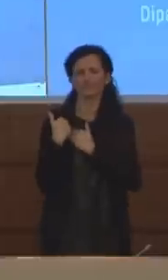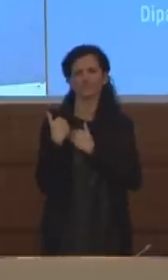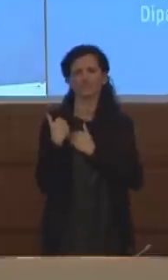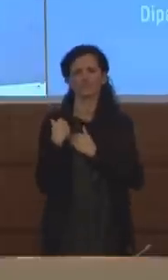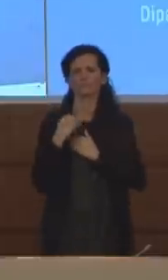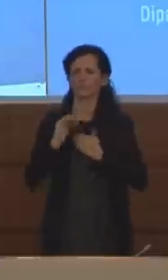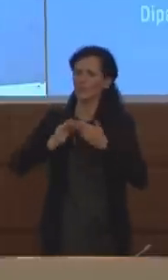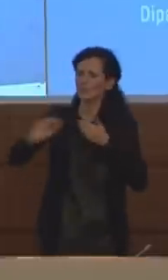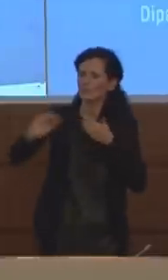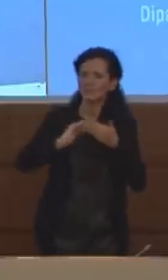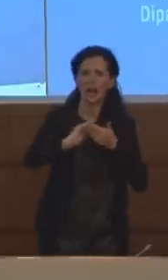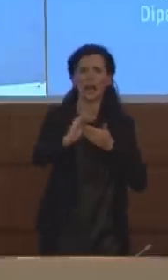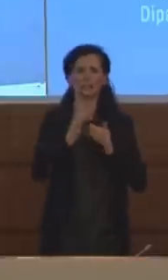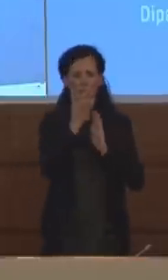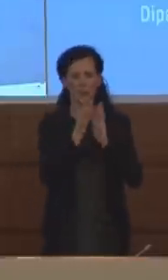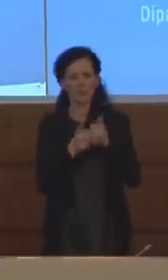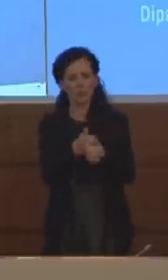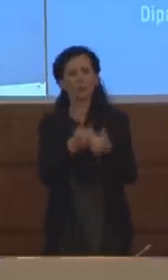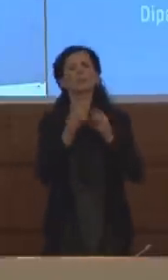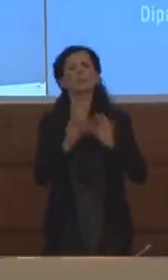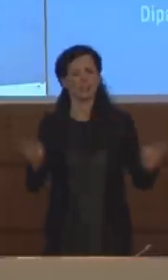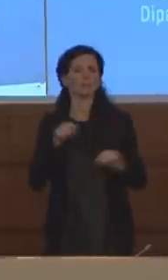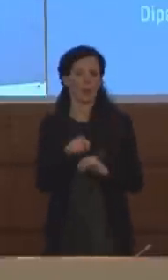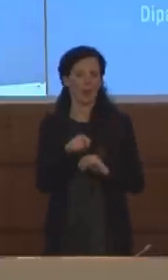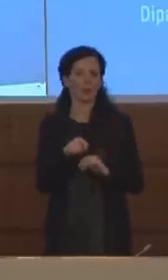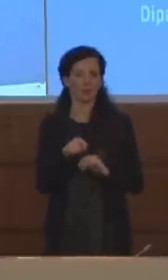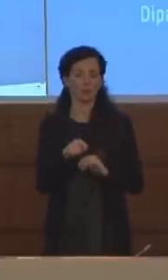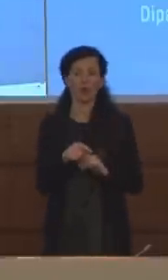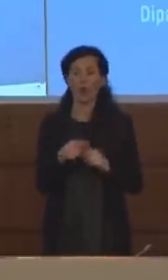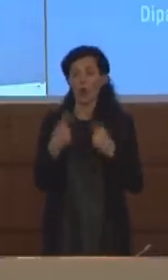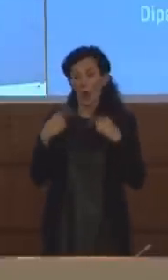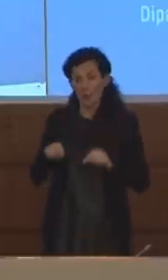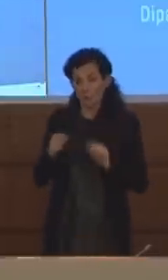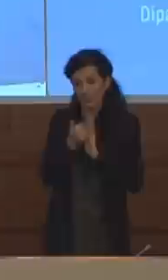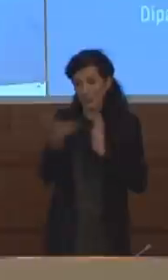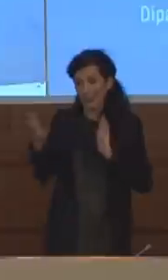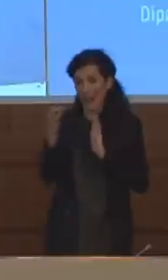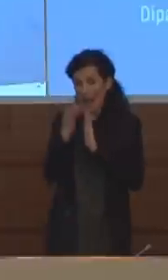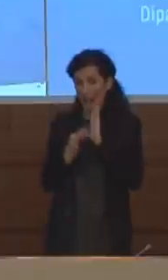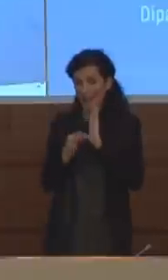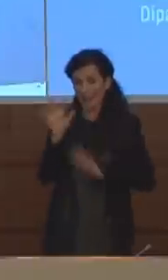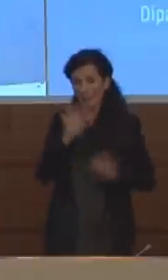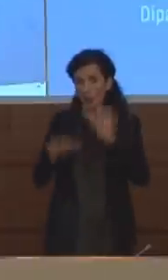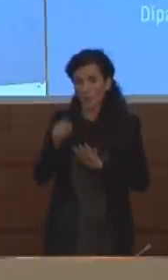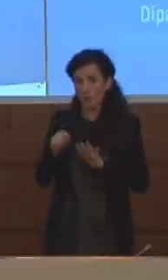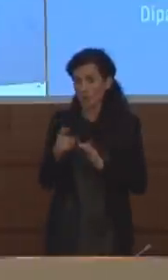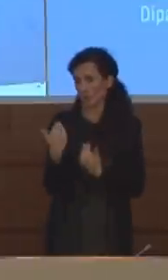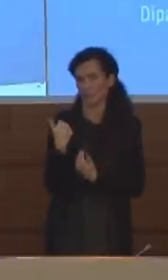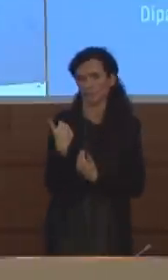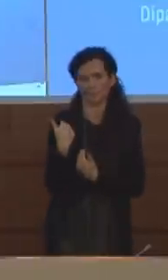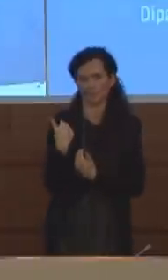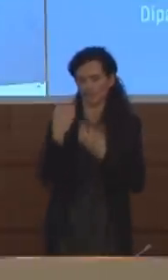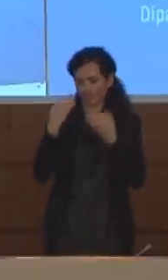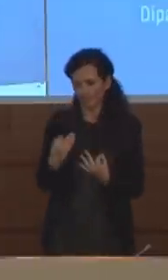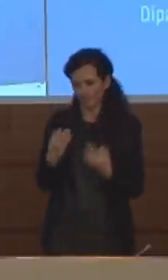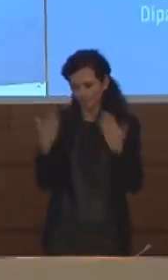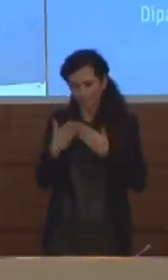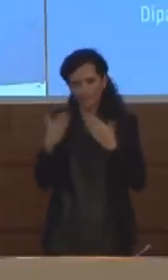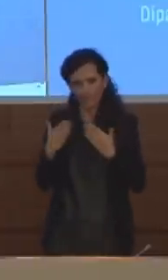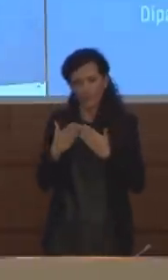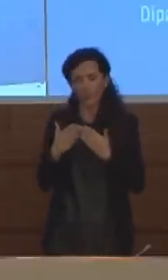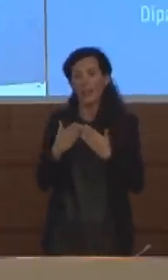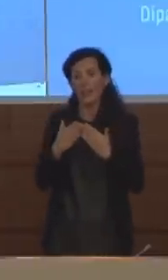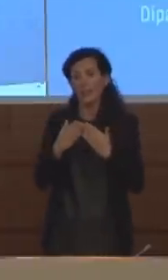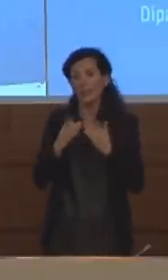stanziamento di isolamento questo però è un dato che abbiamo acquisito che stiamo acquisendo ma che dobbiamo anche mantenere nel